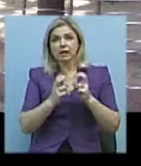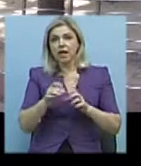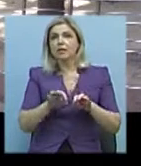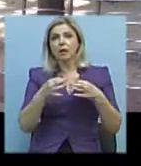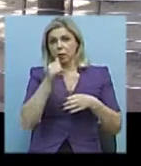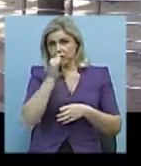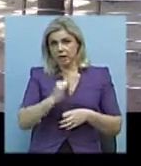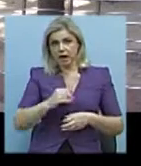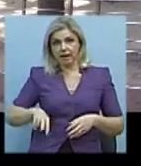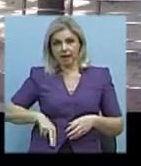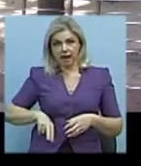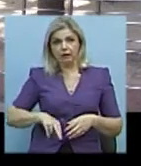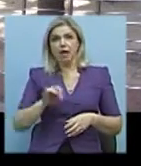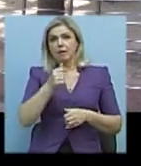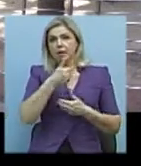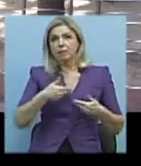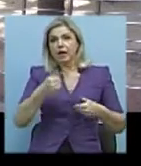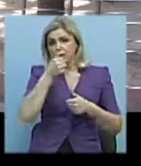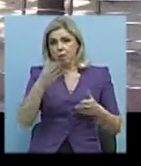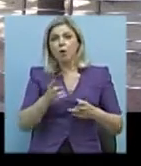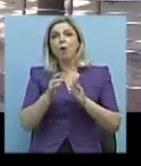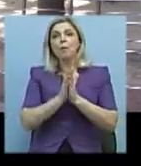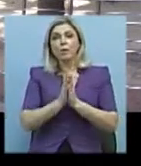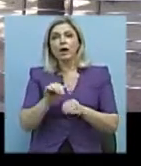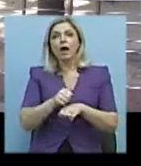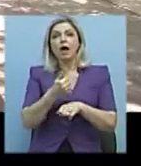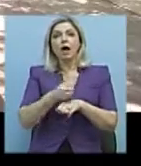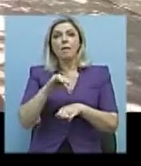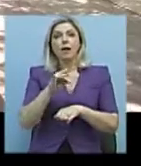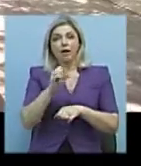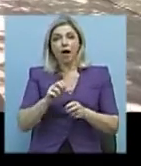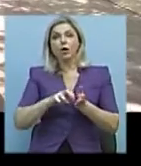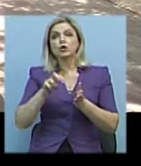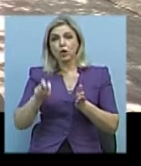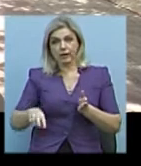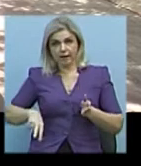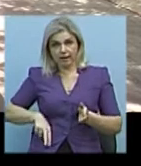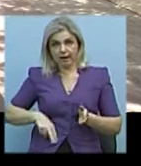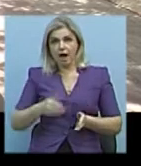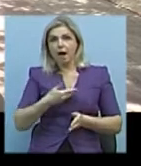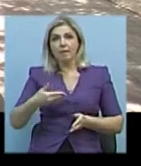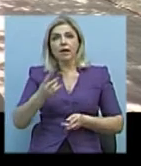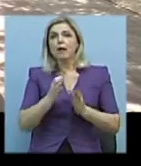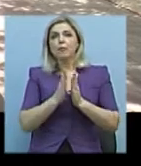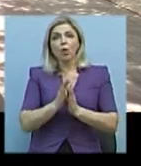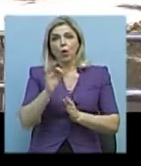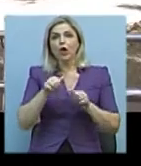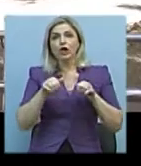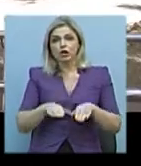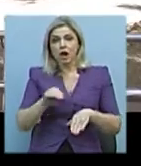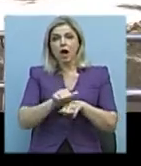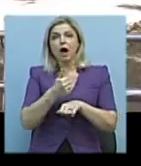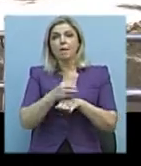директор Голобродський. Ми не можемо просто навіть попросити мера відсторонити його. Ми вже не просимо про прийняття рішення. Мер